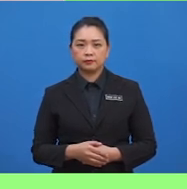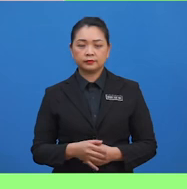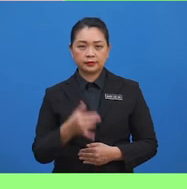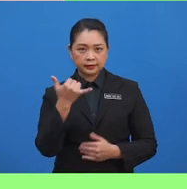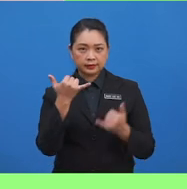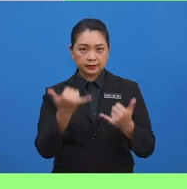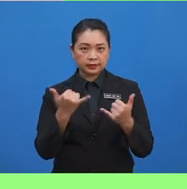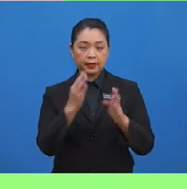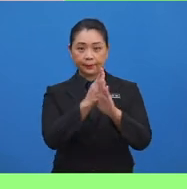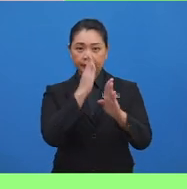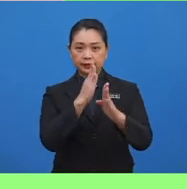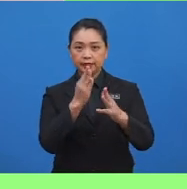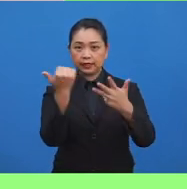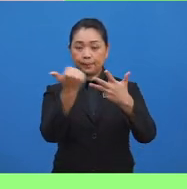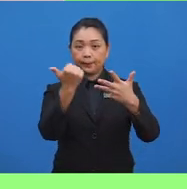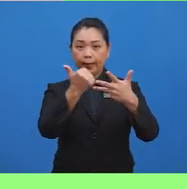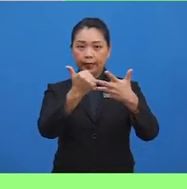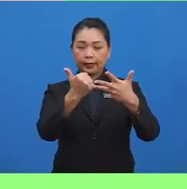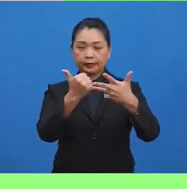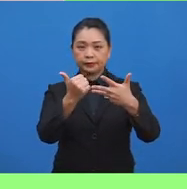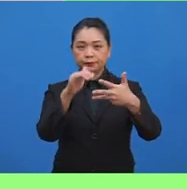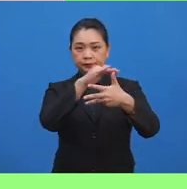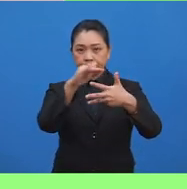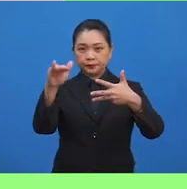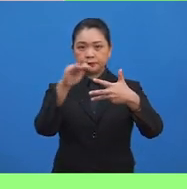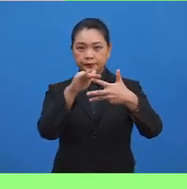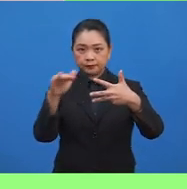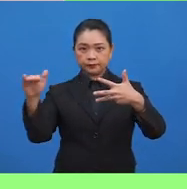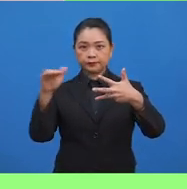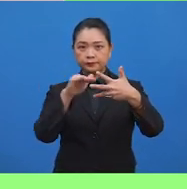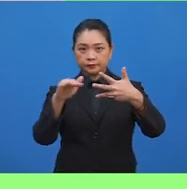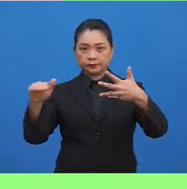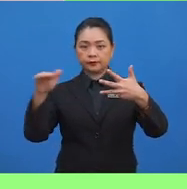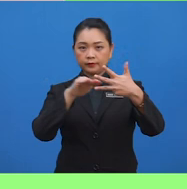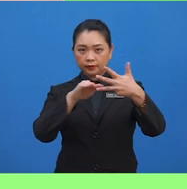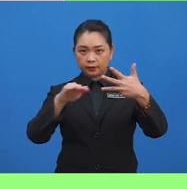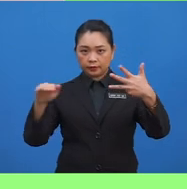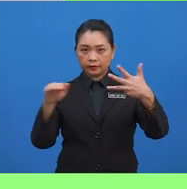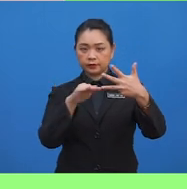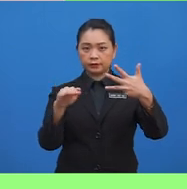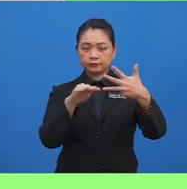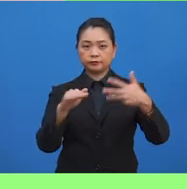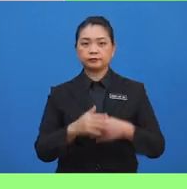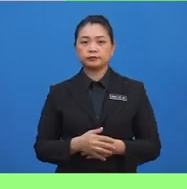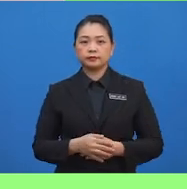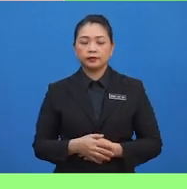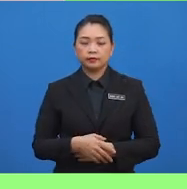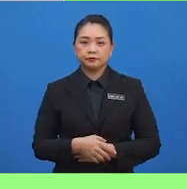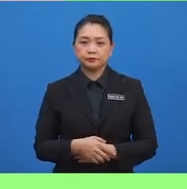baris keempat pula suku kata pertama suami kedua